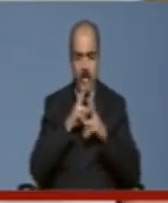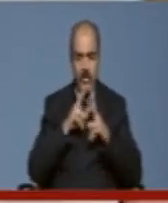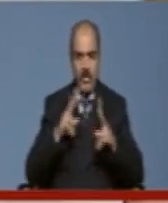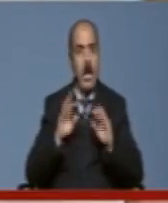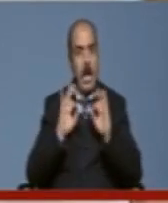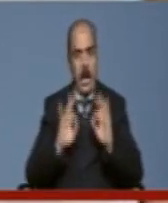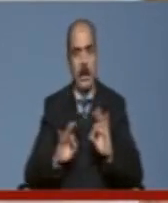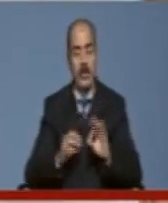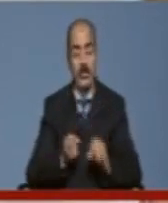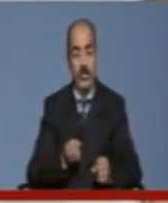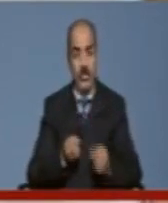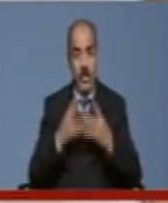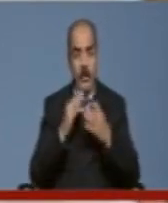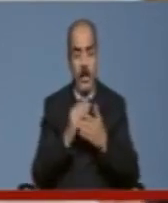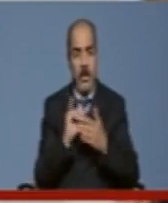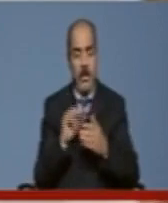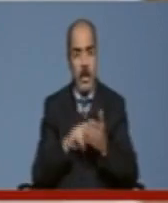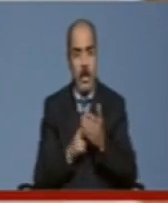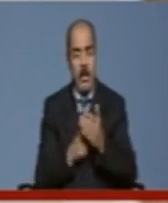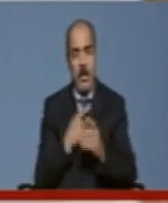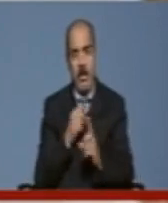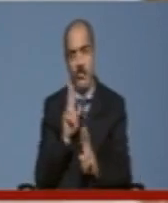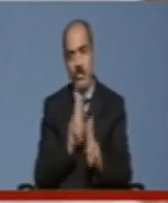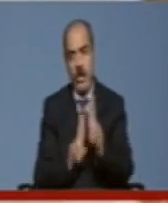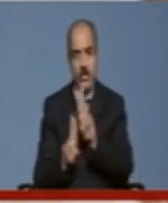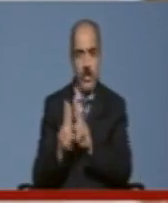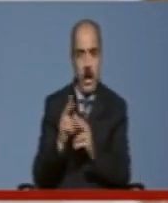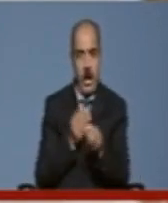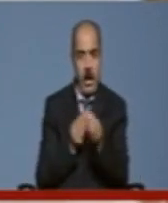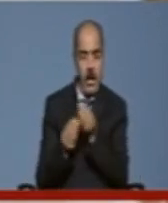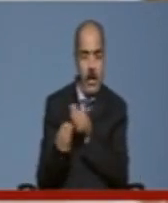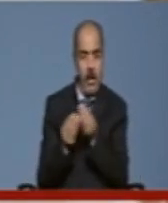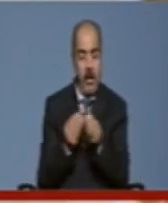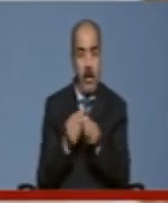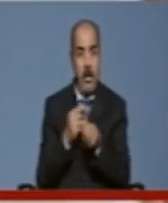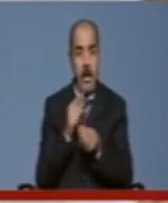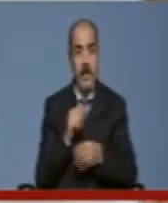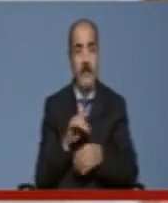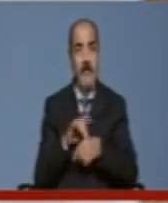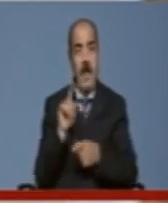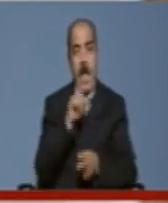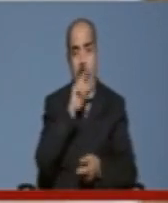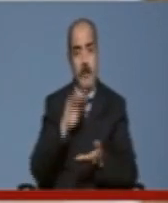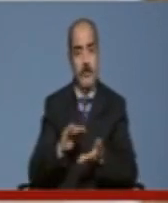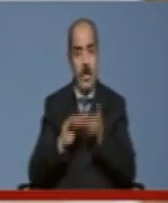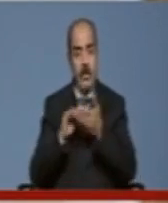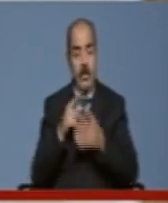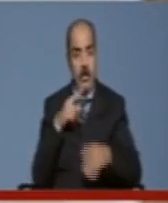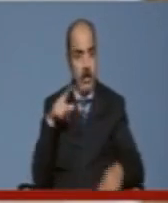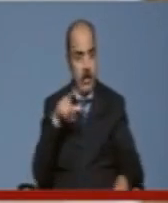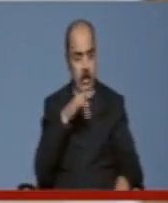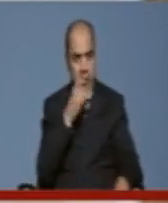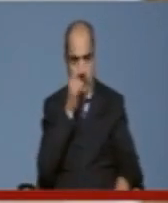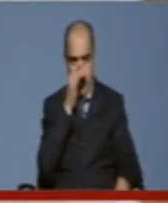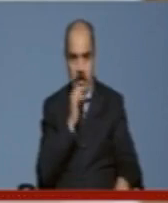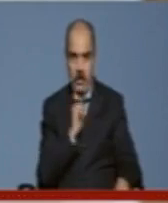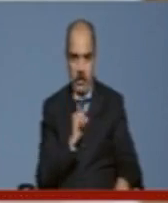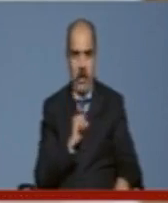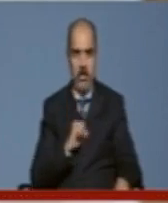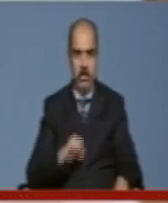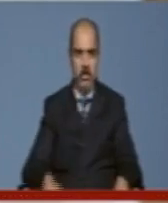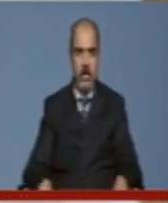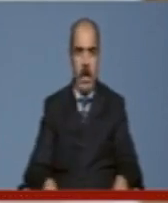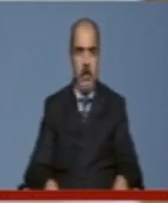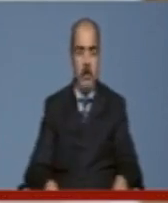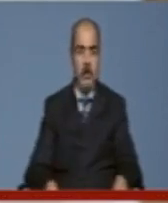وصباح اليوم كان لي نقاش مع ممثلين عن الأونروا، وقالوا لي أن الوضع حرج. إذن